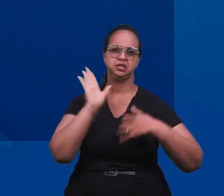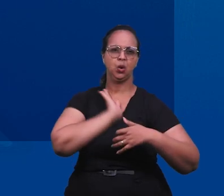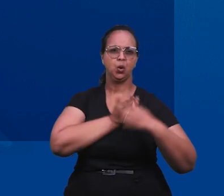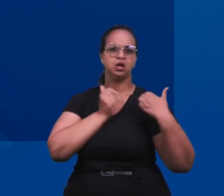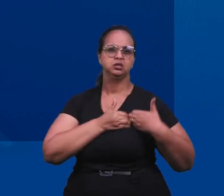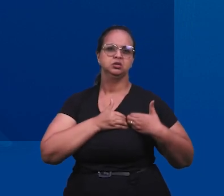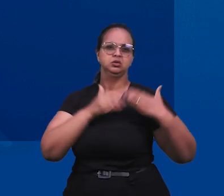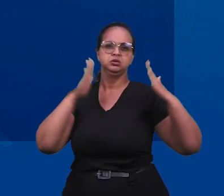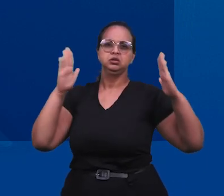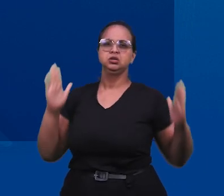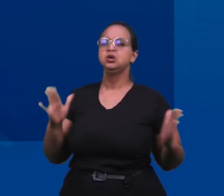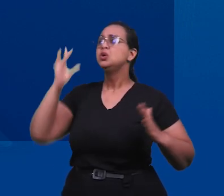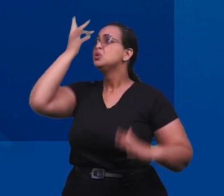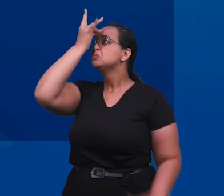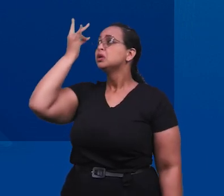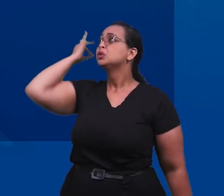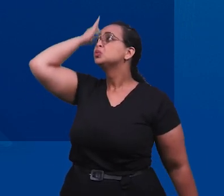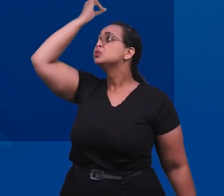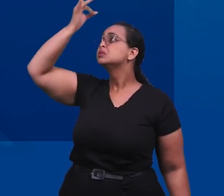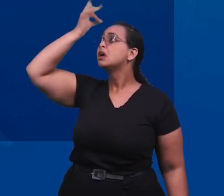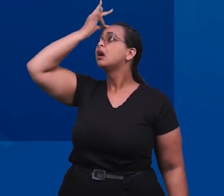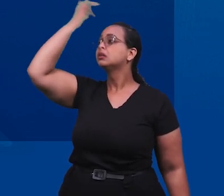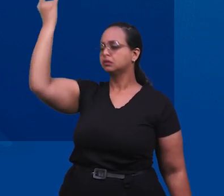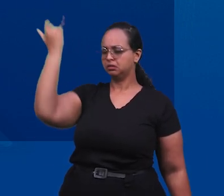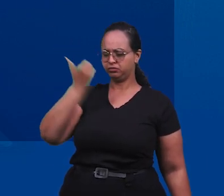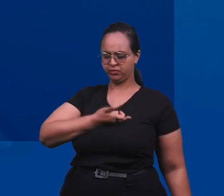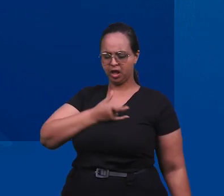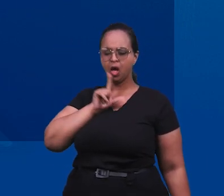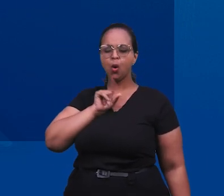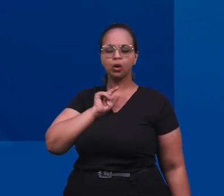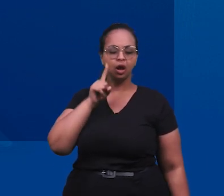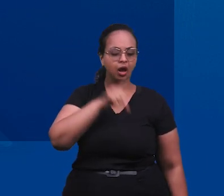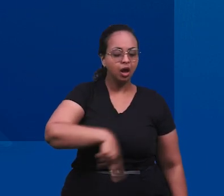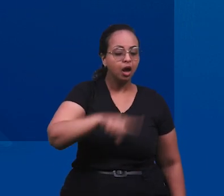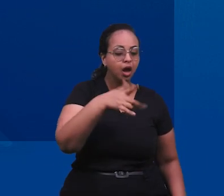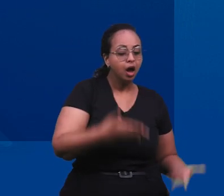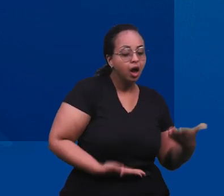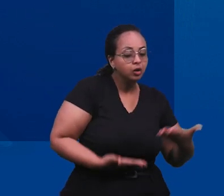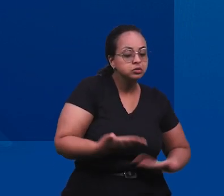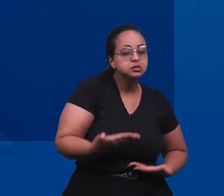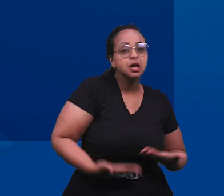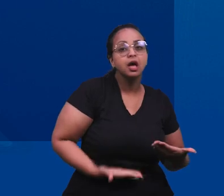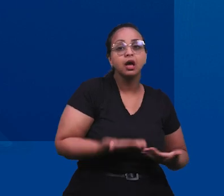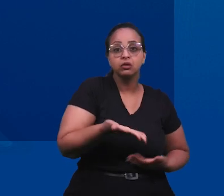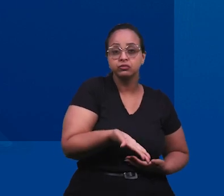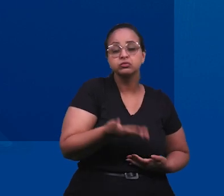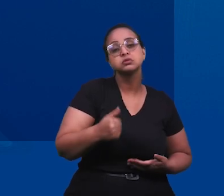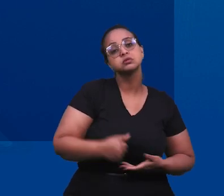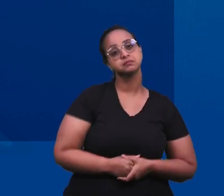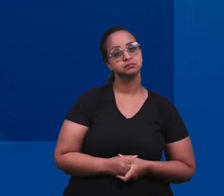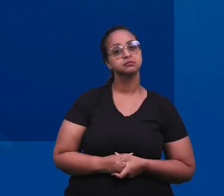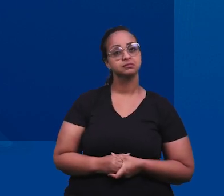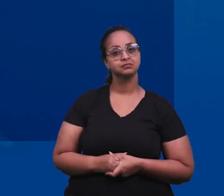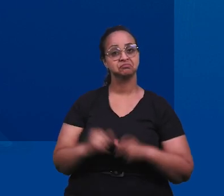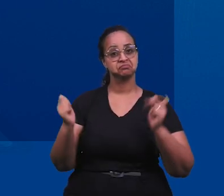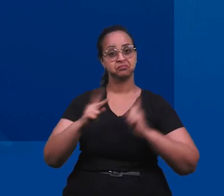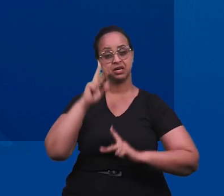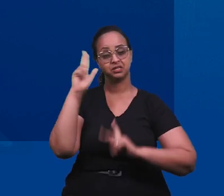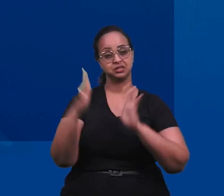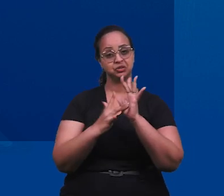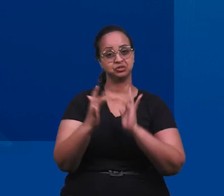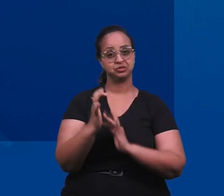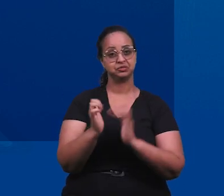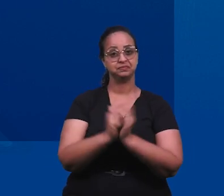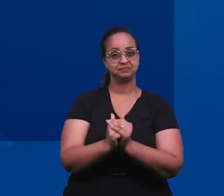кто желает слышать Его всегда, тот да слышит, что Дух говорит церквям.